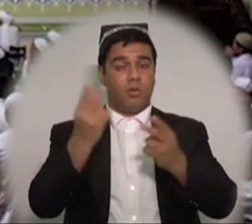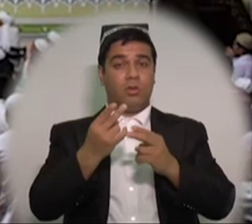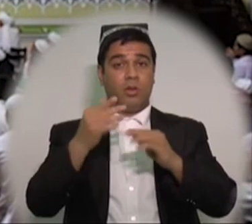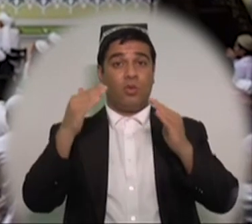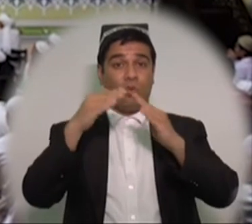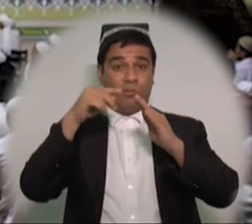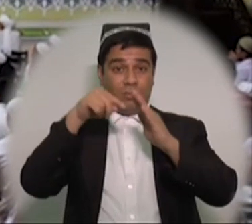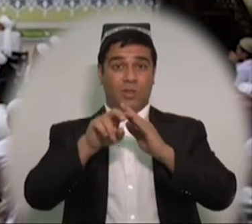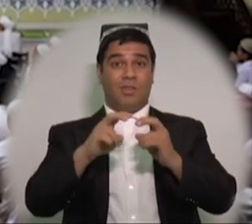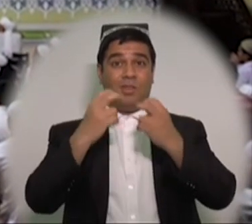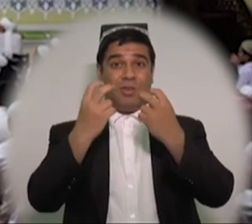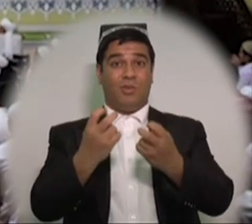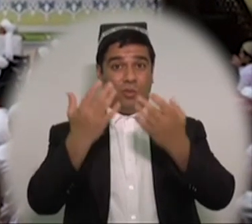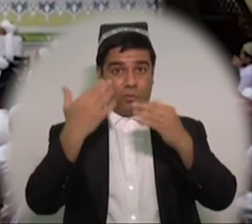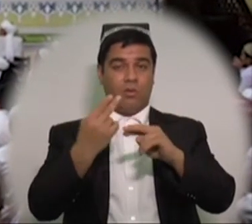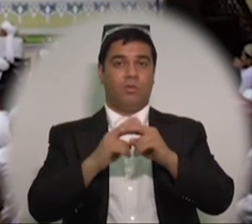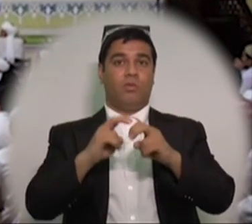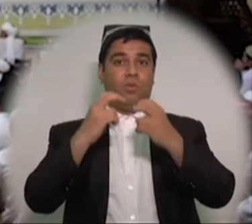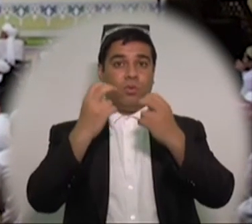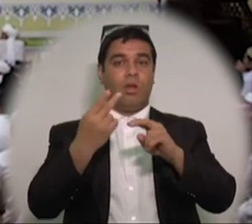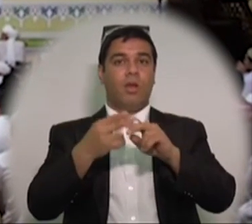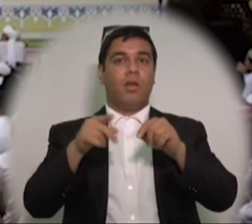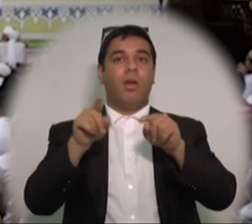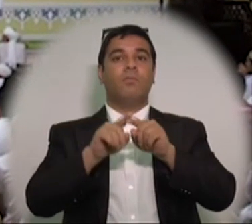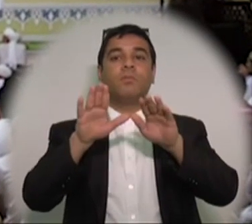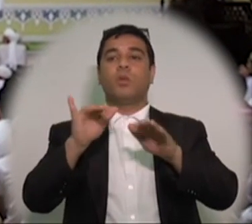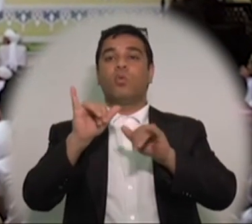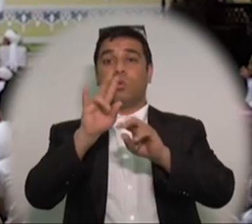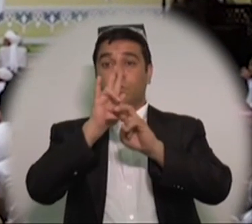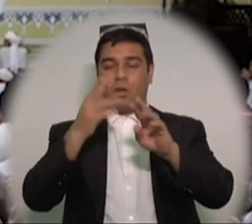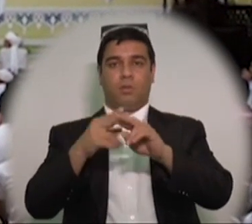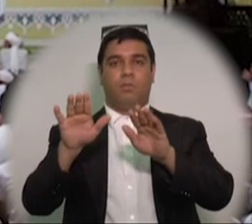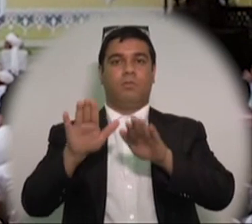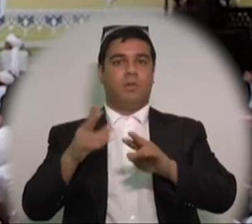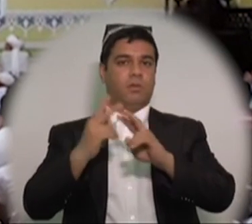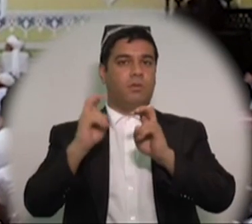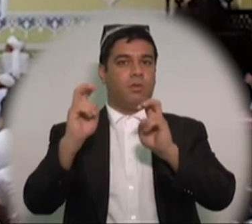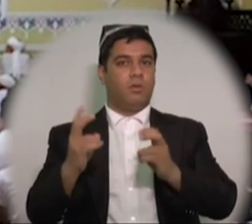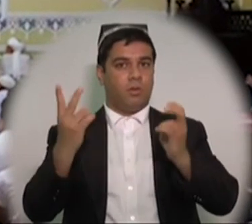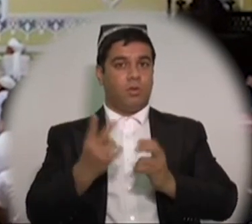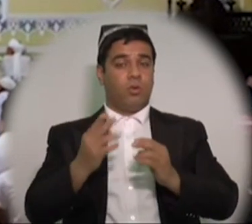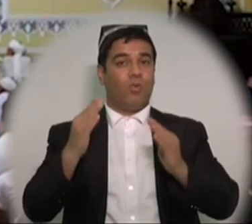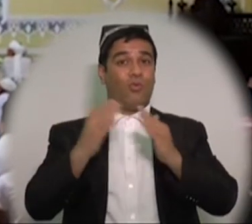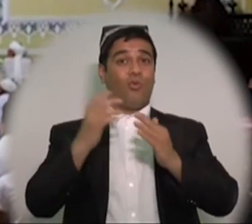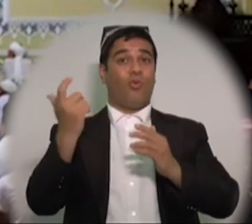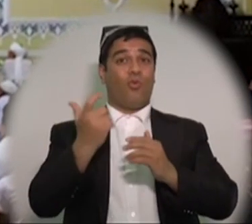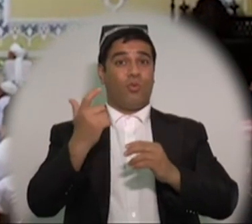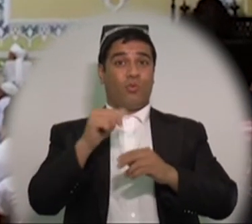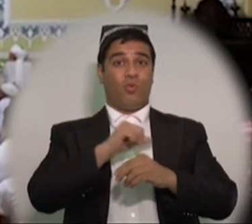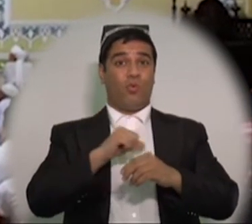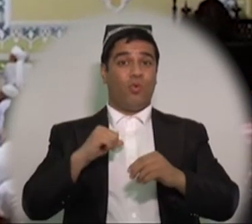İçkariga apkırıp marhamat kırın oturun degende mezban körsetken cayga oturadı. Uy